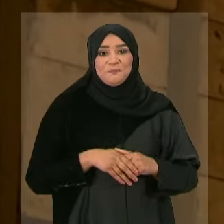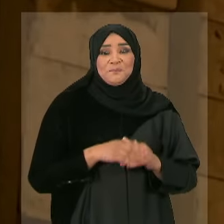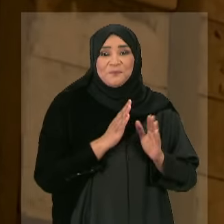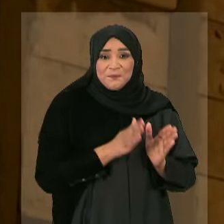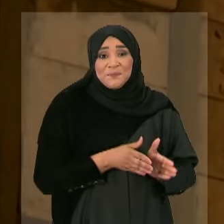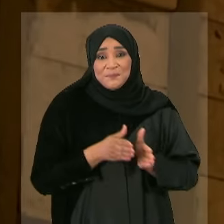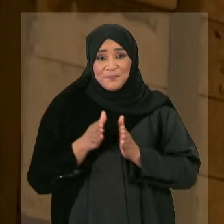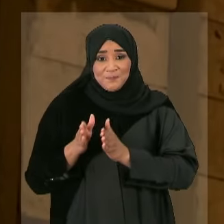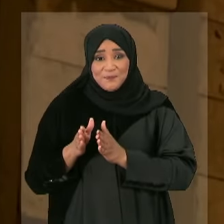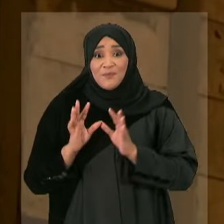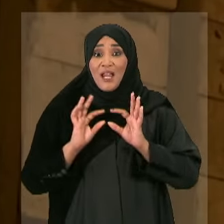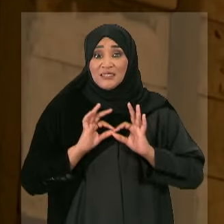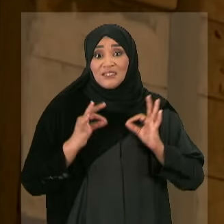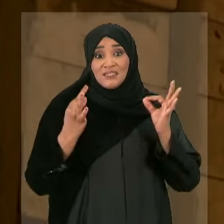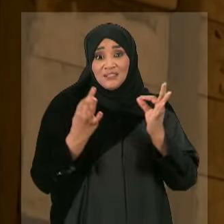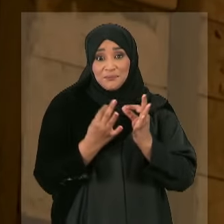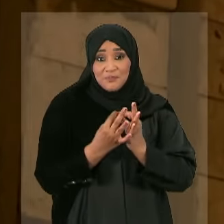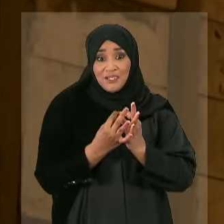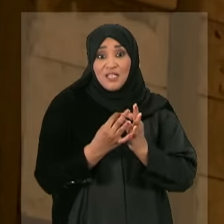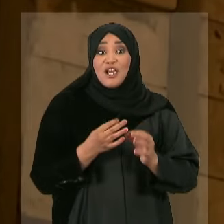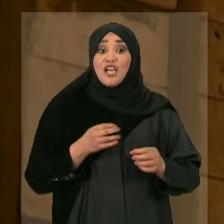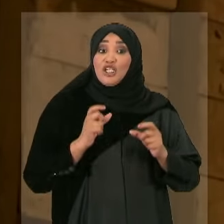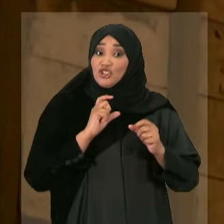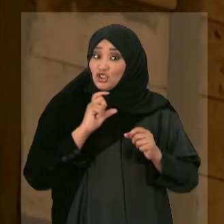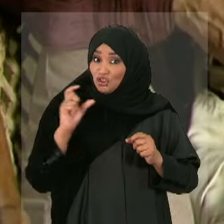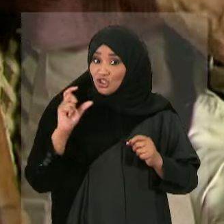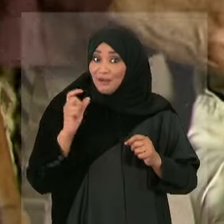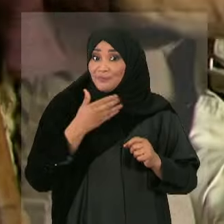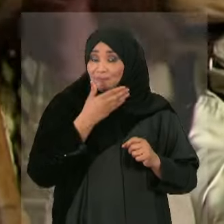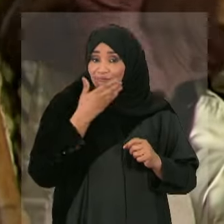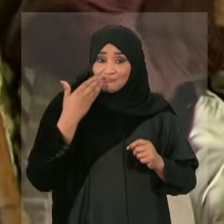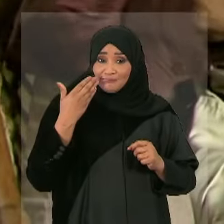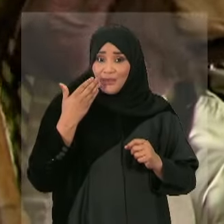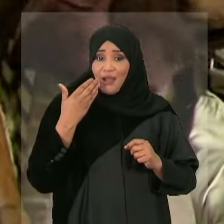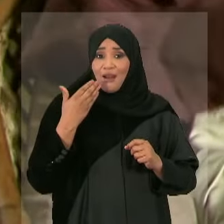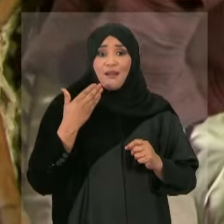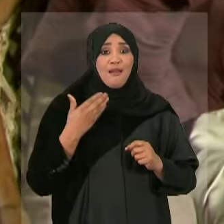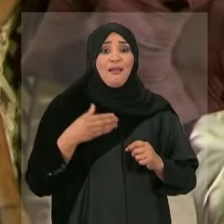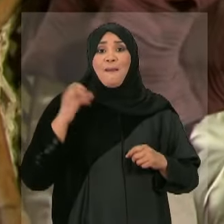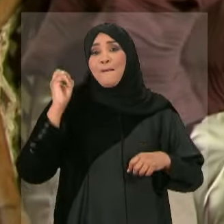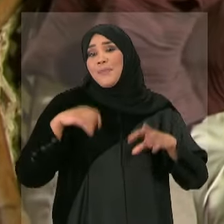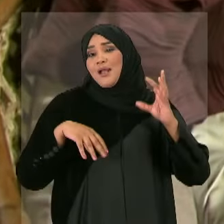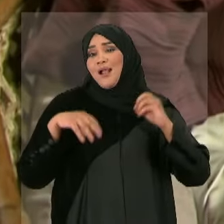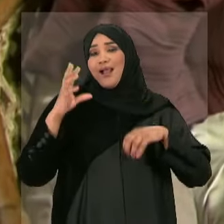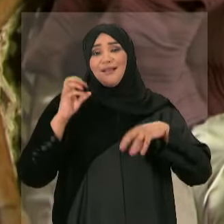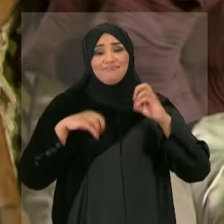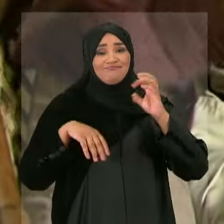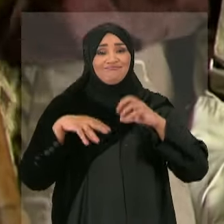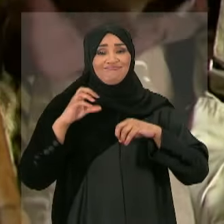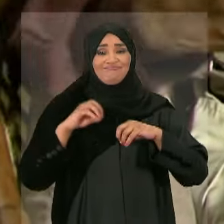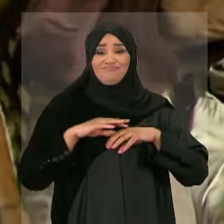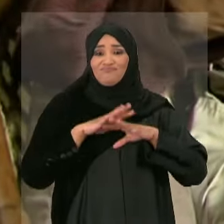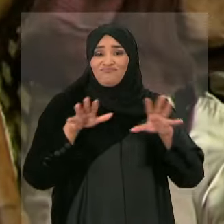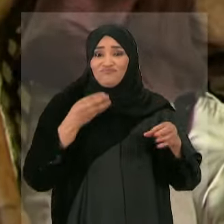الاجتماعيات في شهر رمضان المبارك أول إشي بتجمع الكلوب مع بعضها البعض،